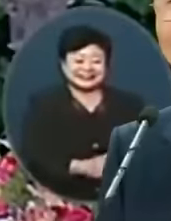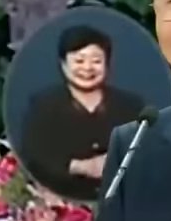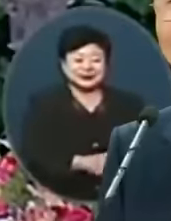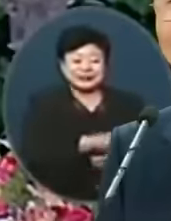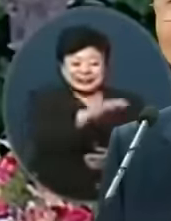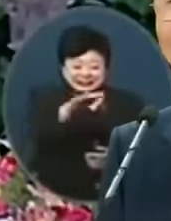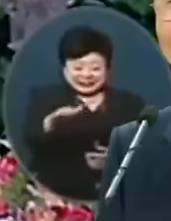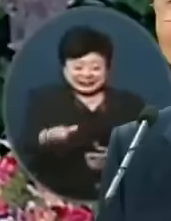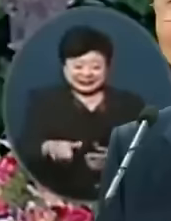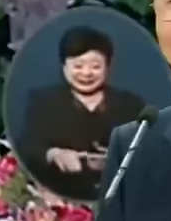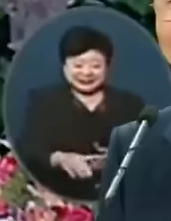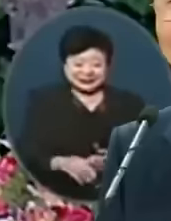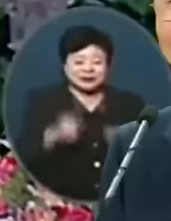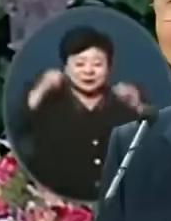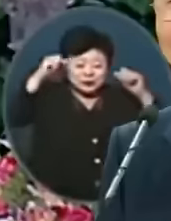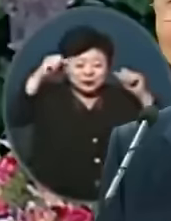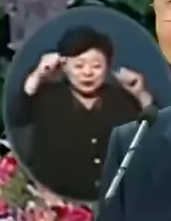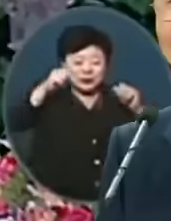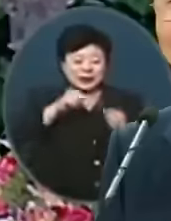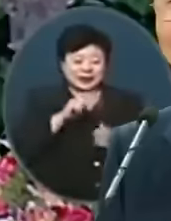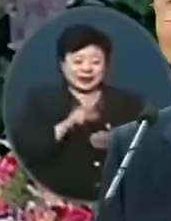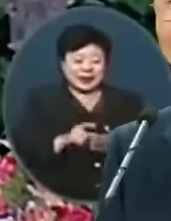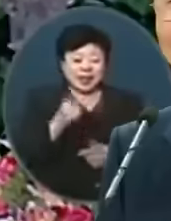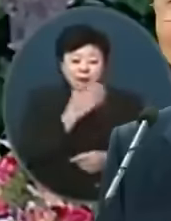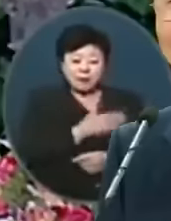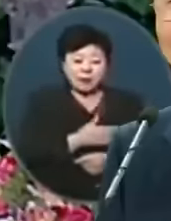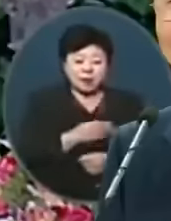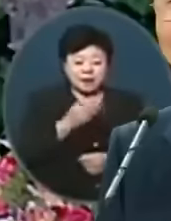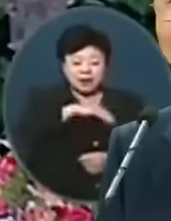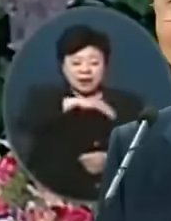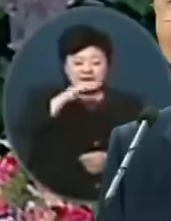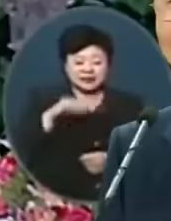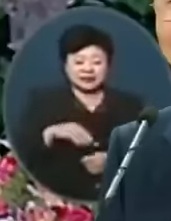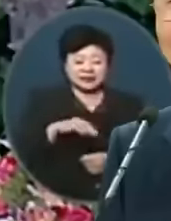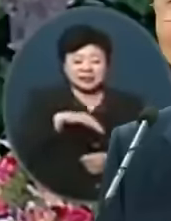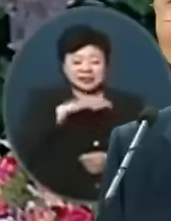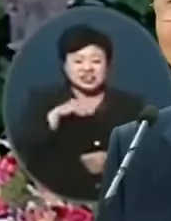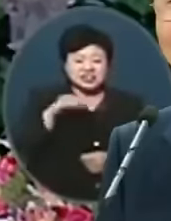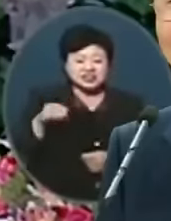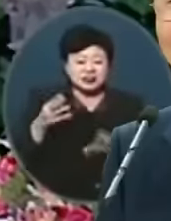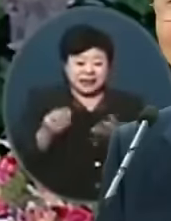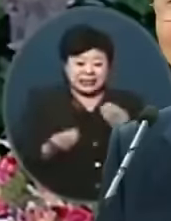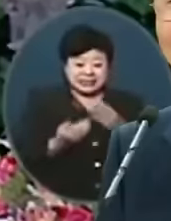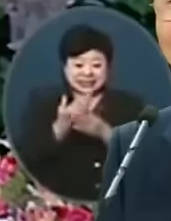우리가 운동을 하면 몸에 근육량이 늘어납니다.